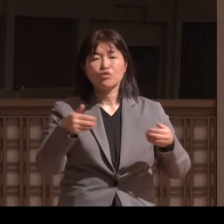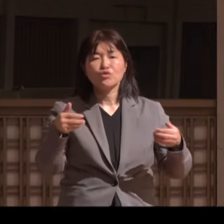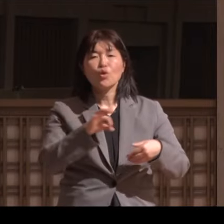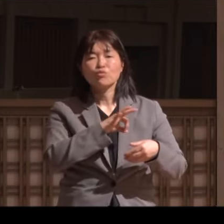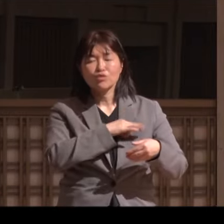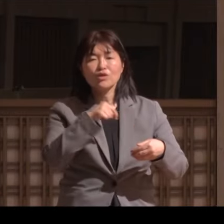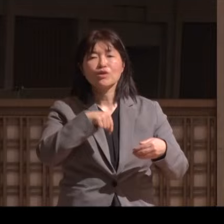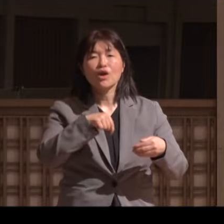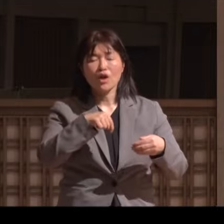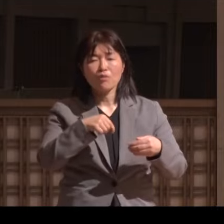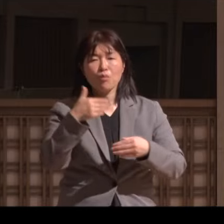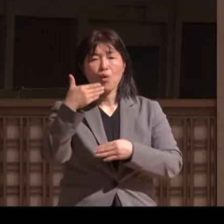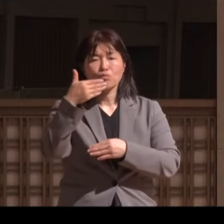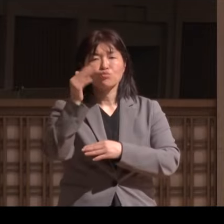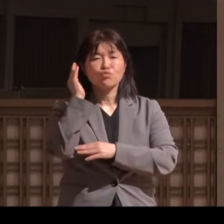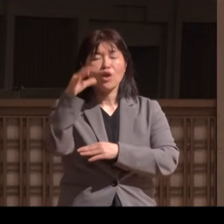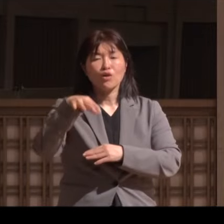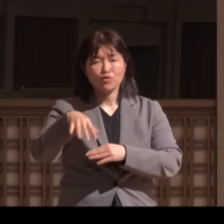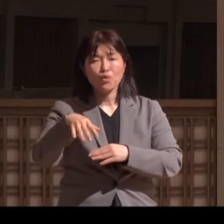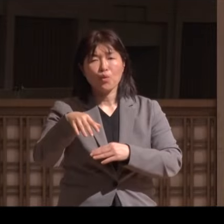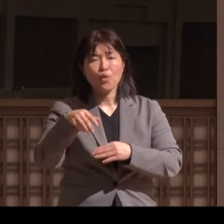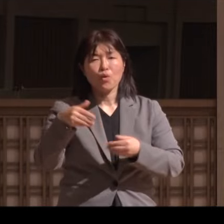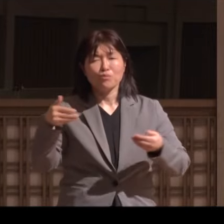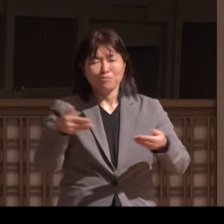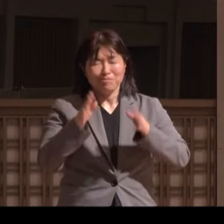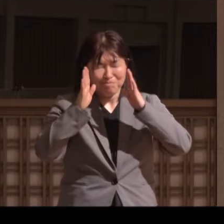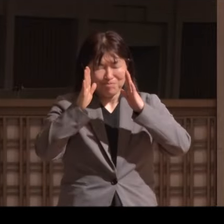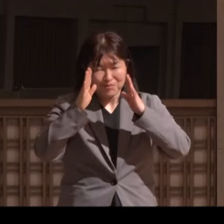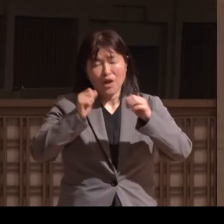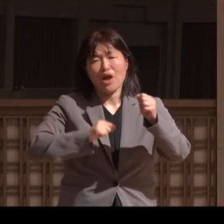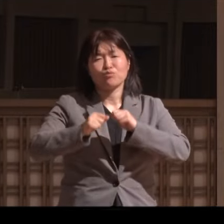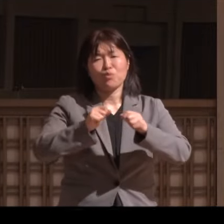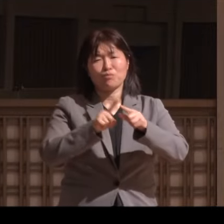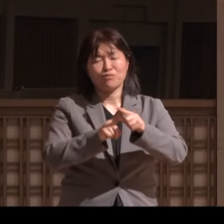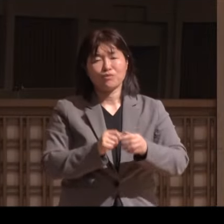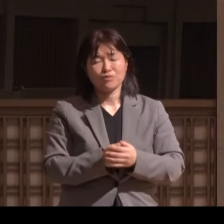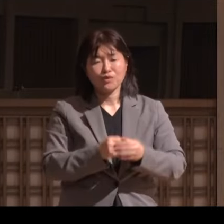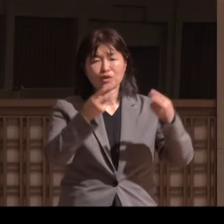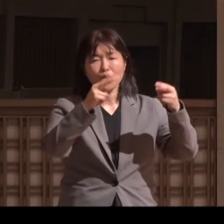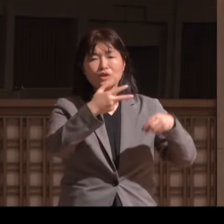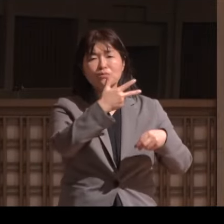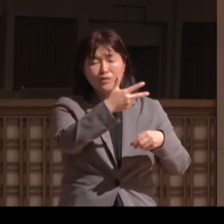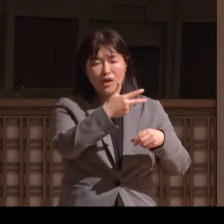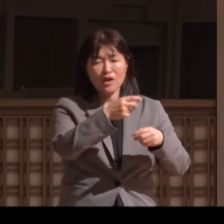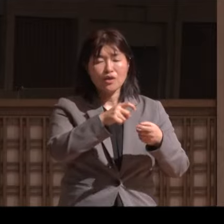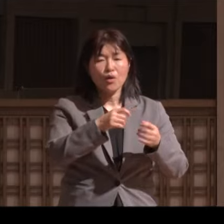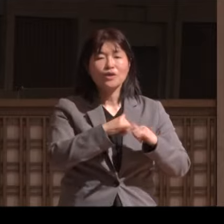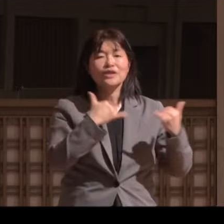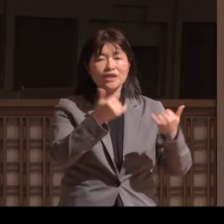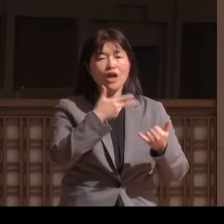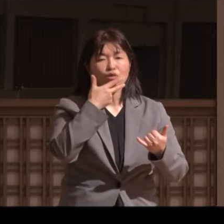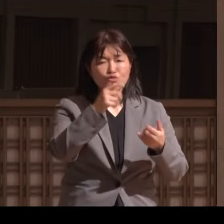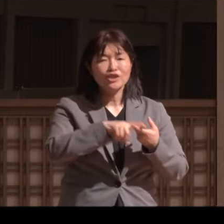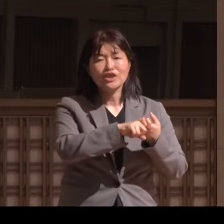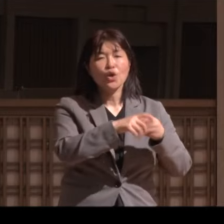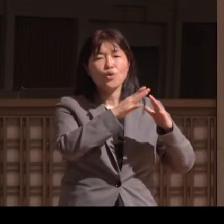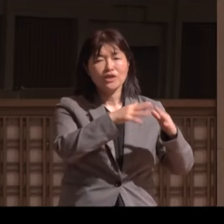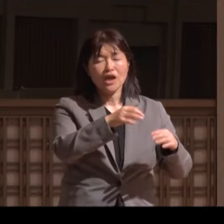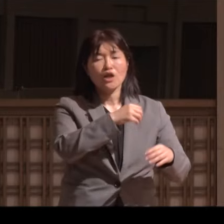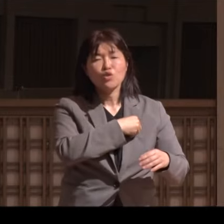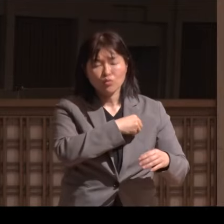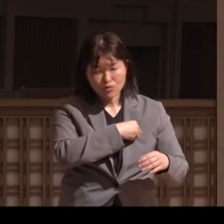市の職員の中にはも特に区役の職員がですね一生懸命やってくれてるんですけどもその区役省の職員とあと広島市の社会福祉協議会のですね職員が